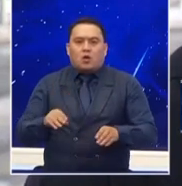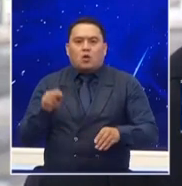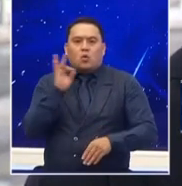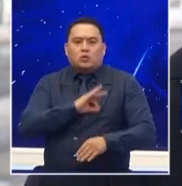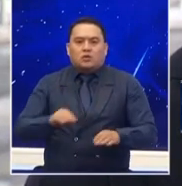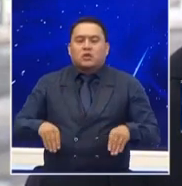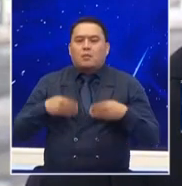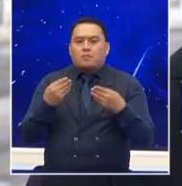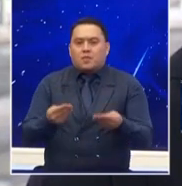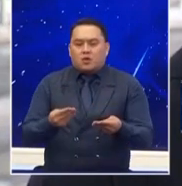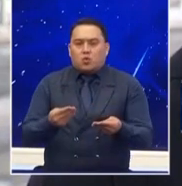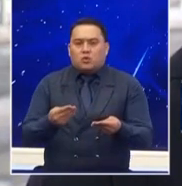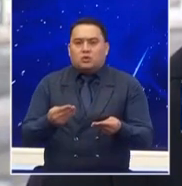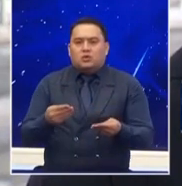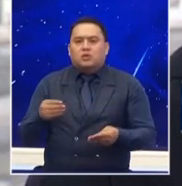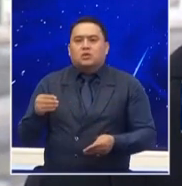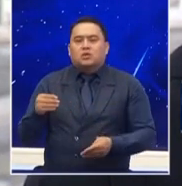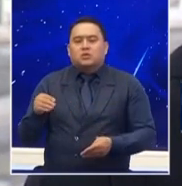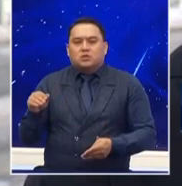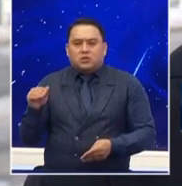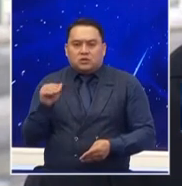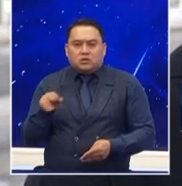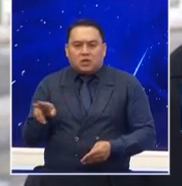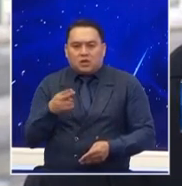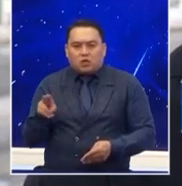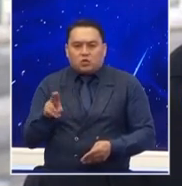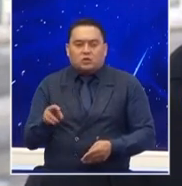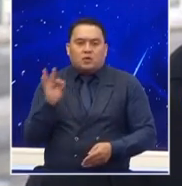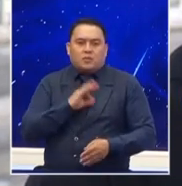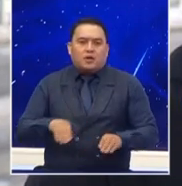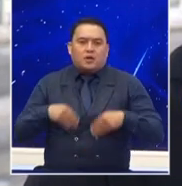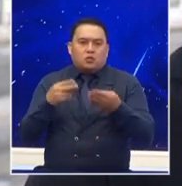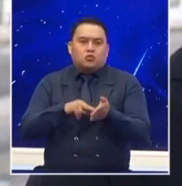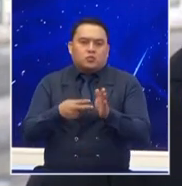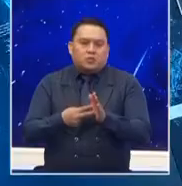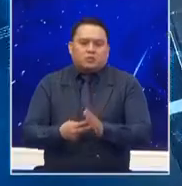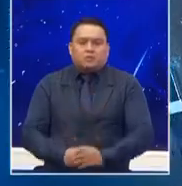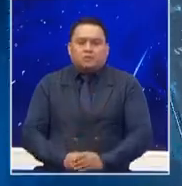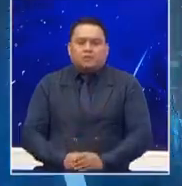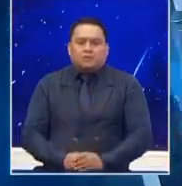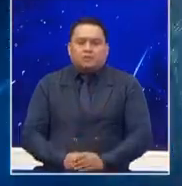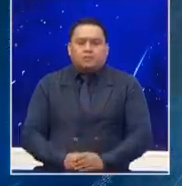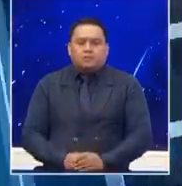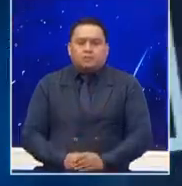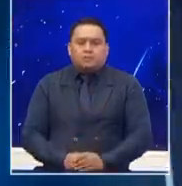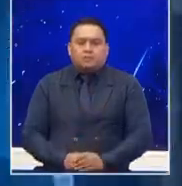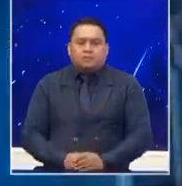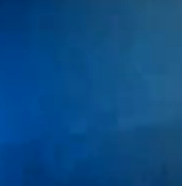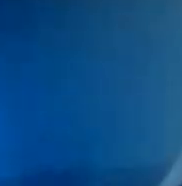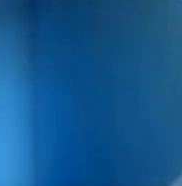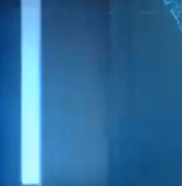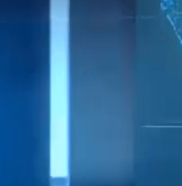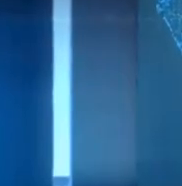беру желтоқсан айының 1-ші жұлдызынан бастап қолданысқа беріледі деген жоспарда бар. Елена Серікбайқызы, Жайық Құрманбаев,